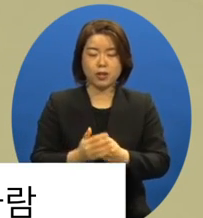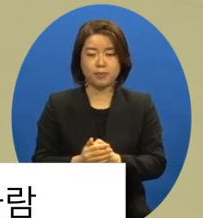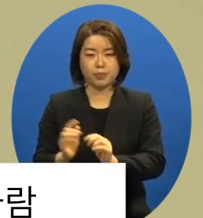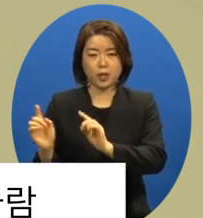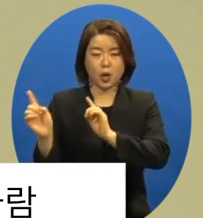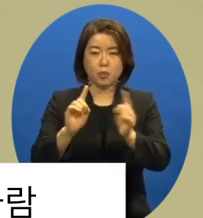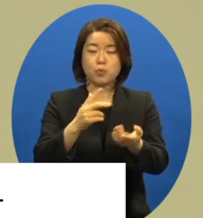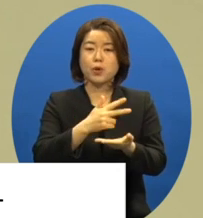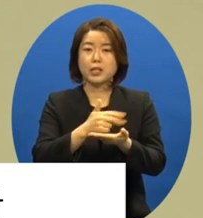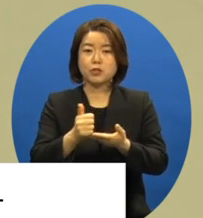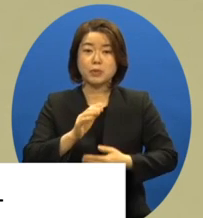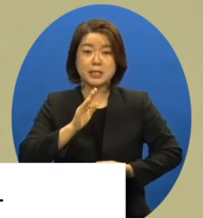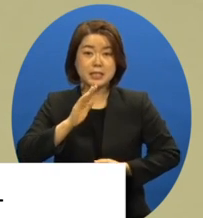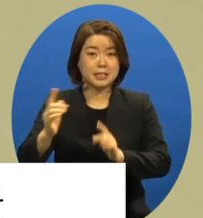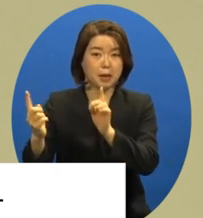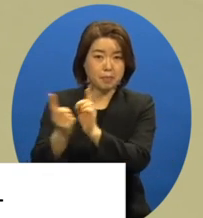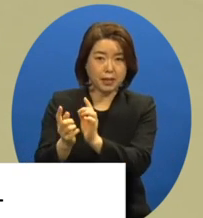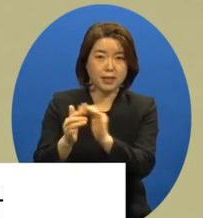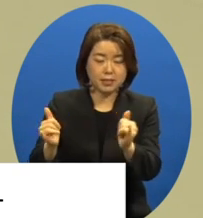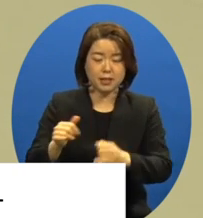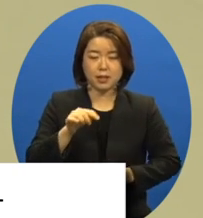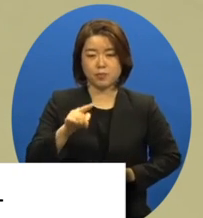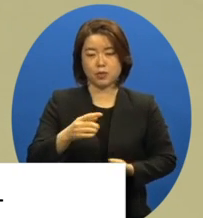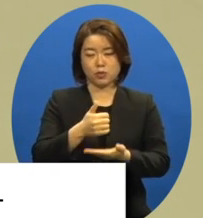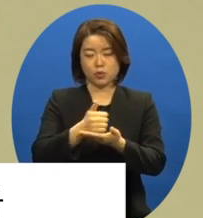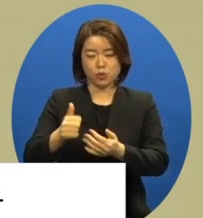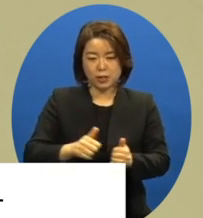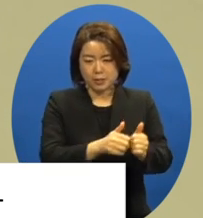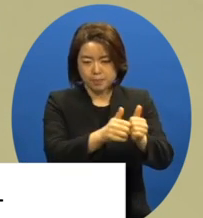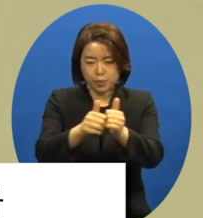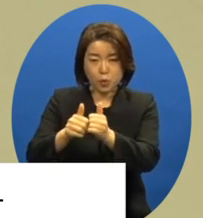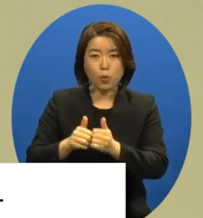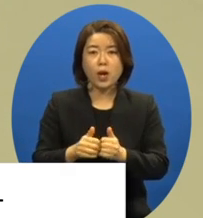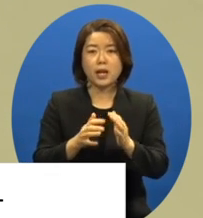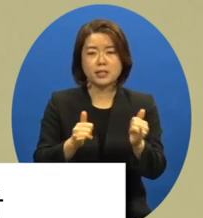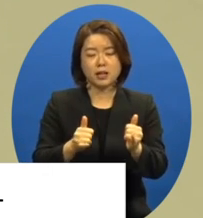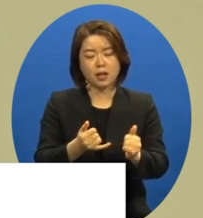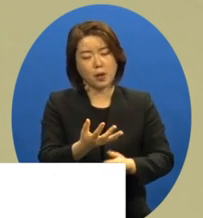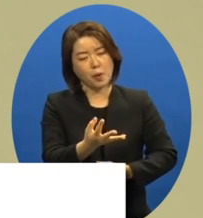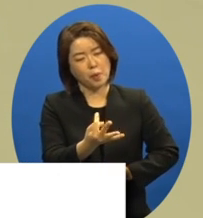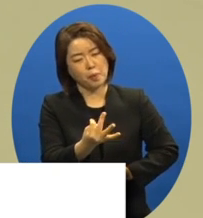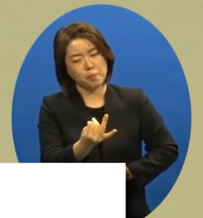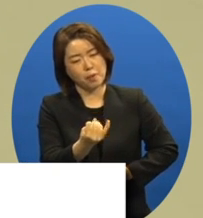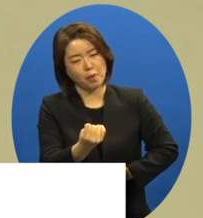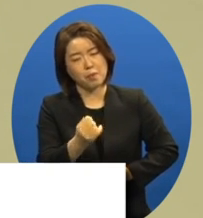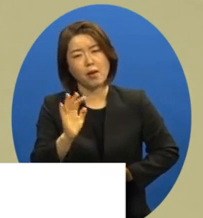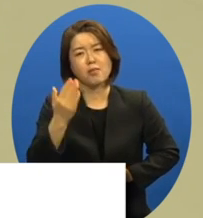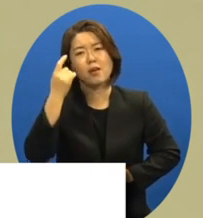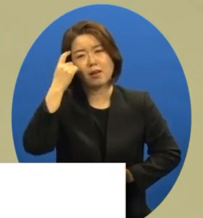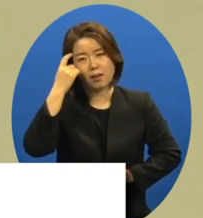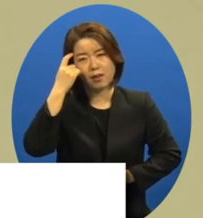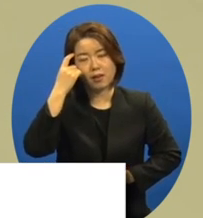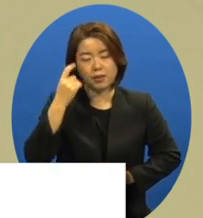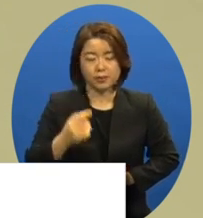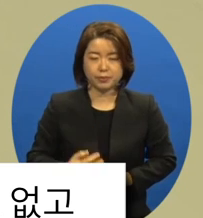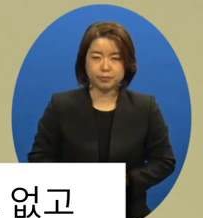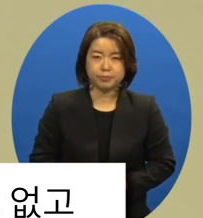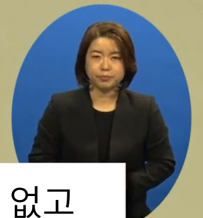만난 사람, 그리고 그 주님과 동행하는 사람은 몇 명이나 되는가 하는 것입니다.